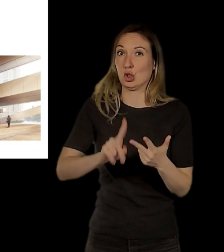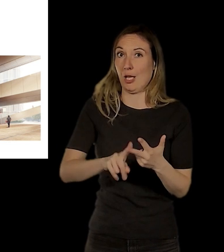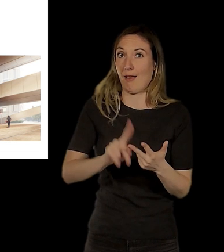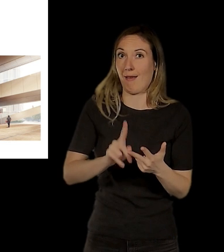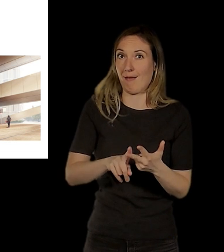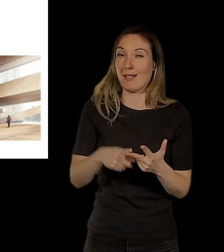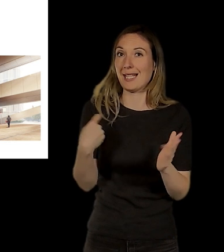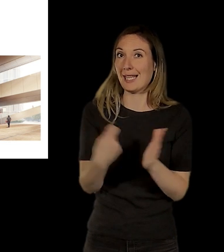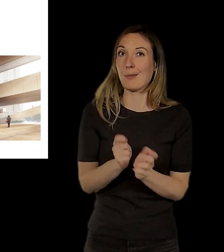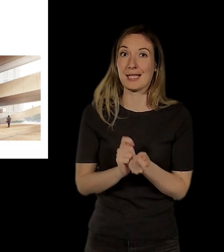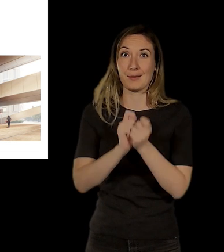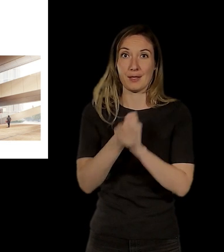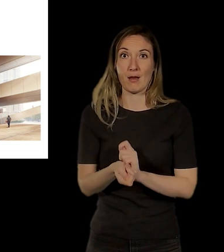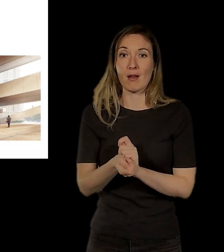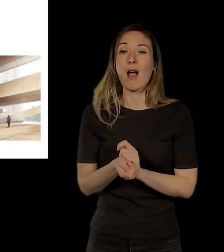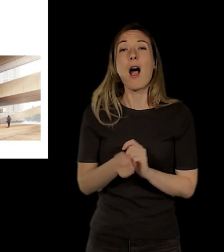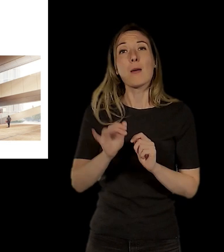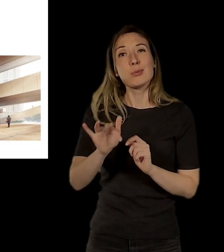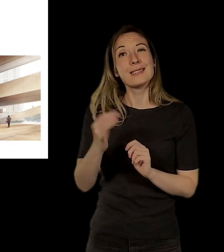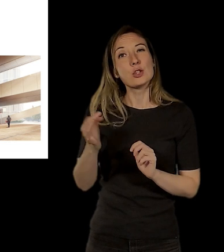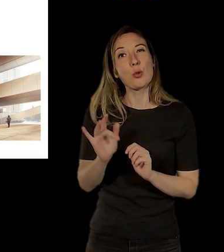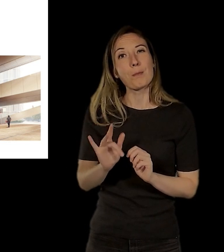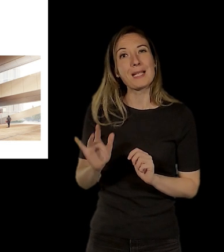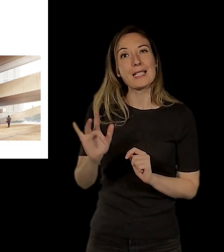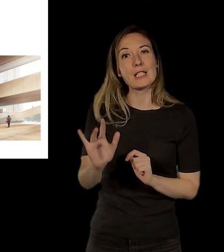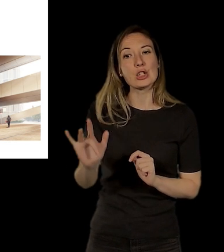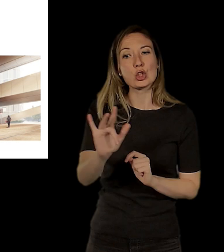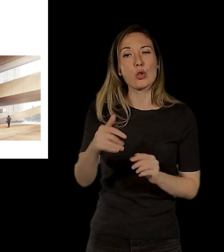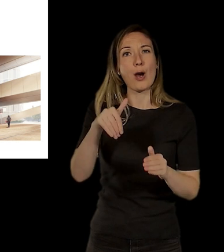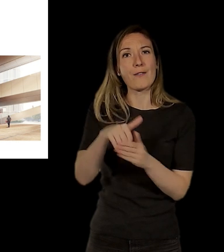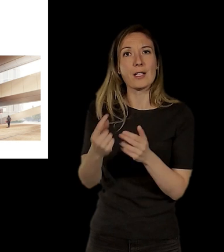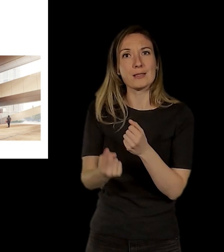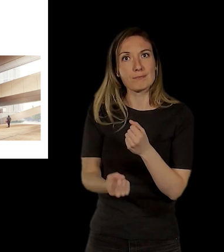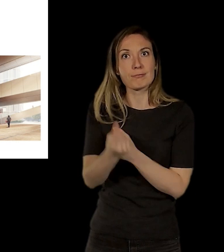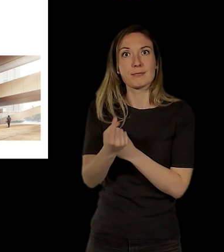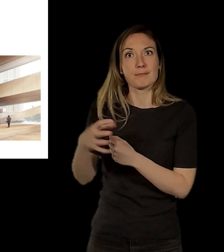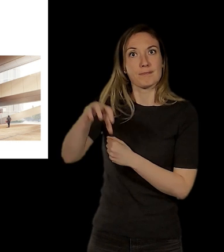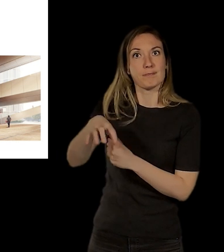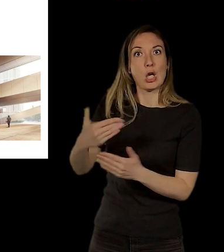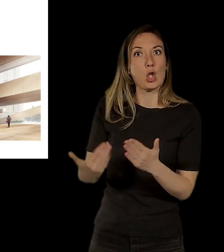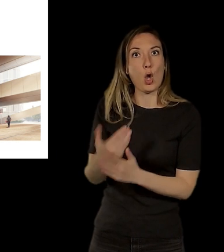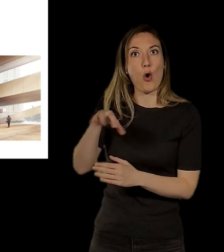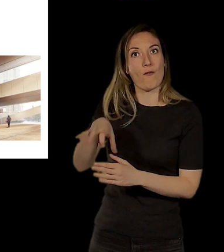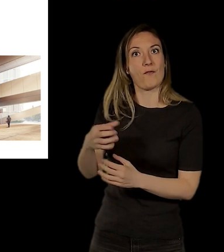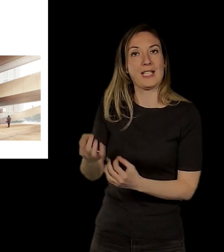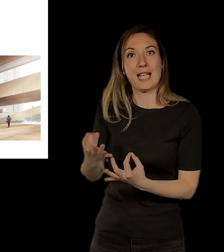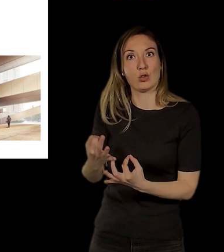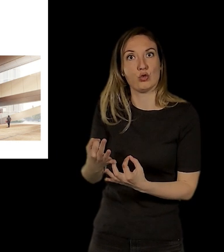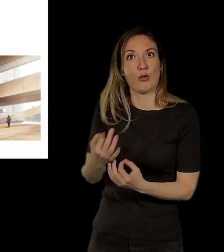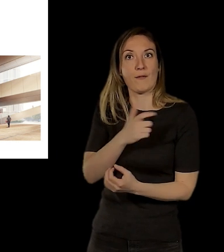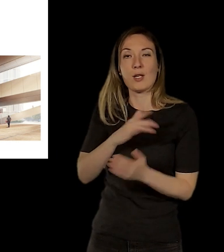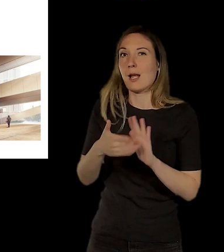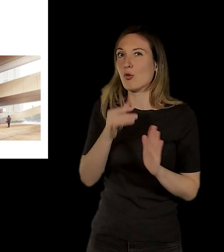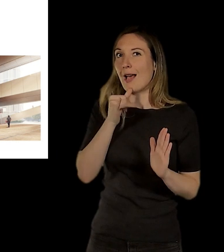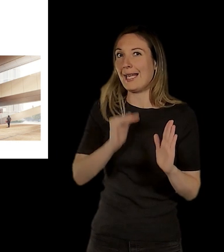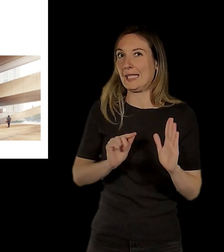mám několik míst, kde by do budoucna mohly vzniknout různé typy pop-upů a nových funkcí. Když začneme na jihu, tak jsme